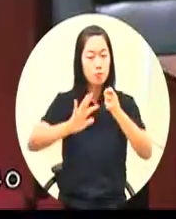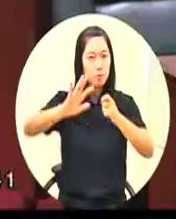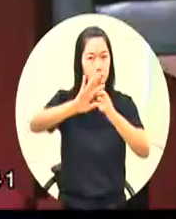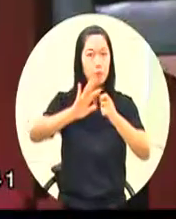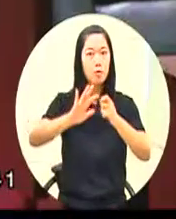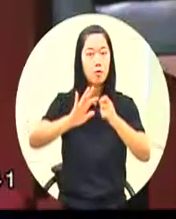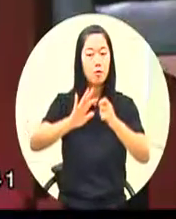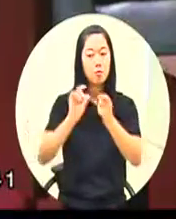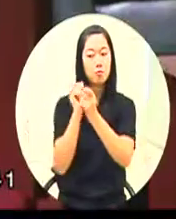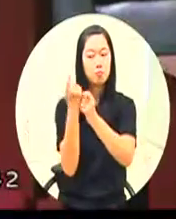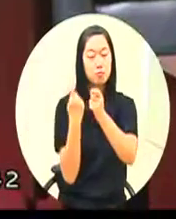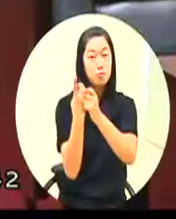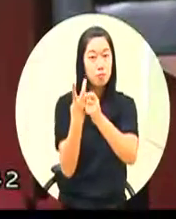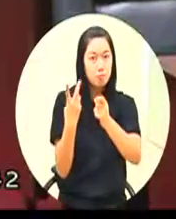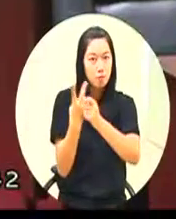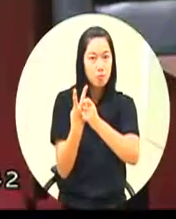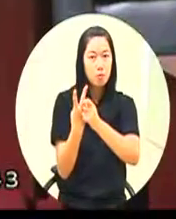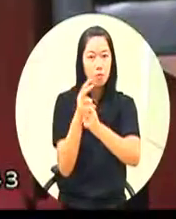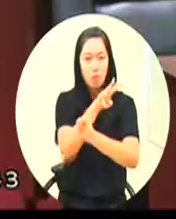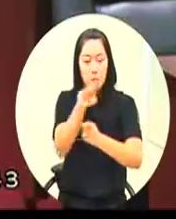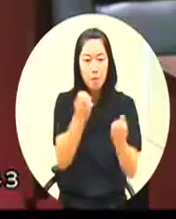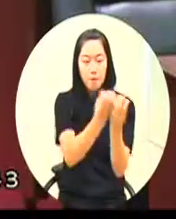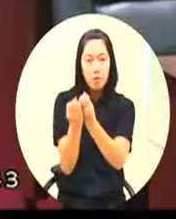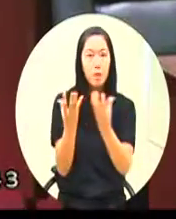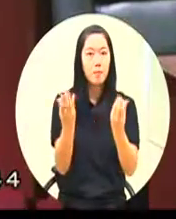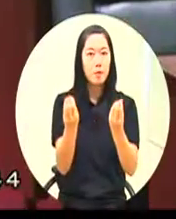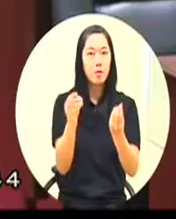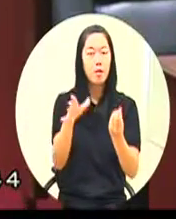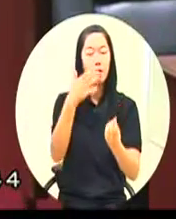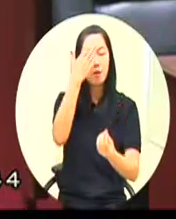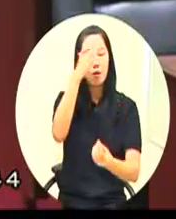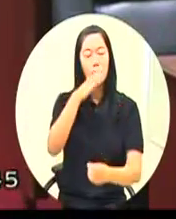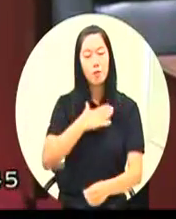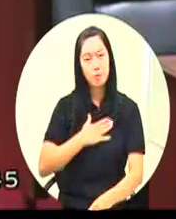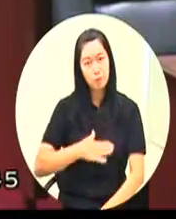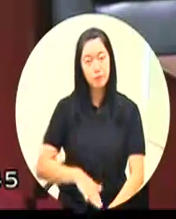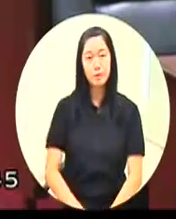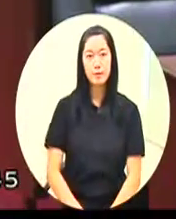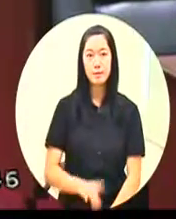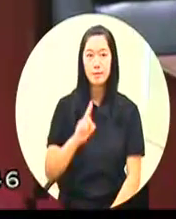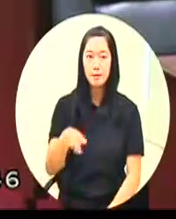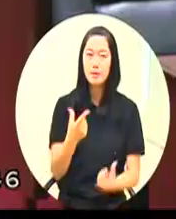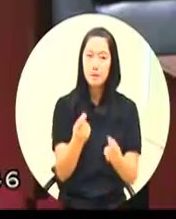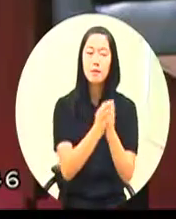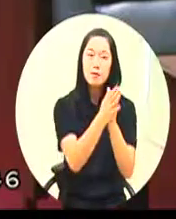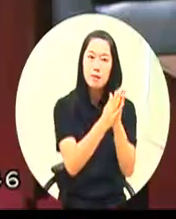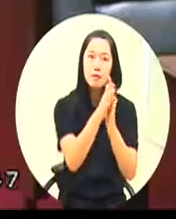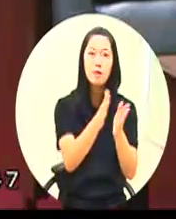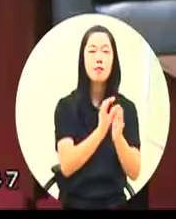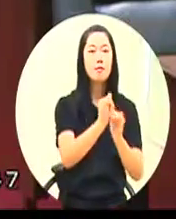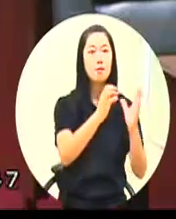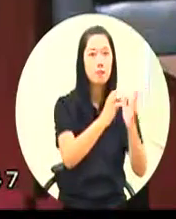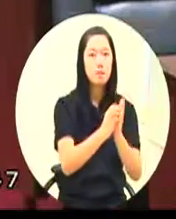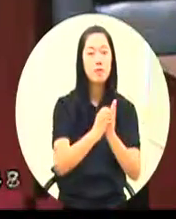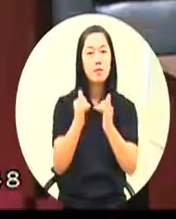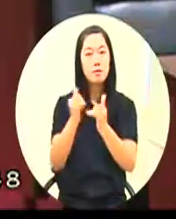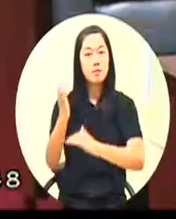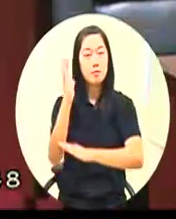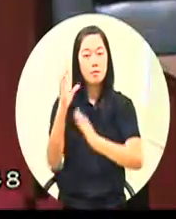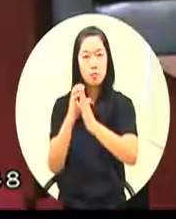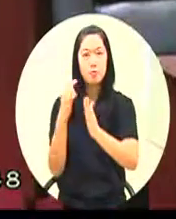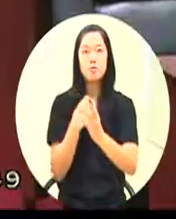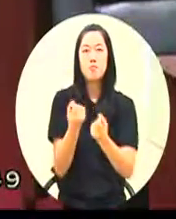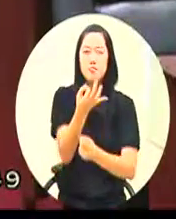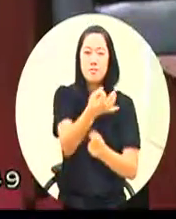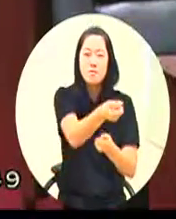市的比较没有，这个是好事啊。我们也拜托相关局处，包括社会局、民政局以及局本部都去募款。那